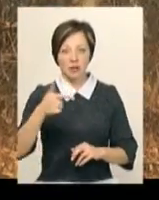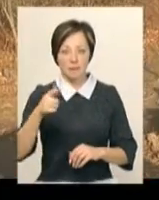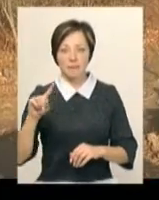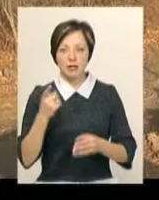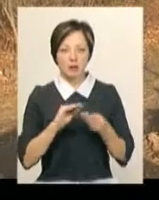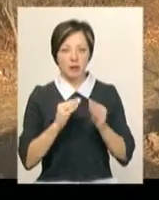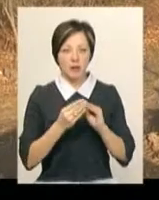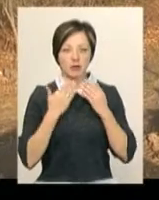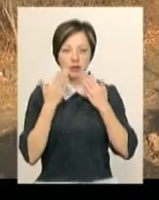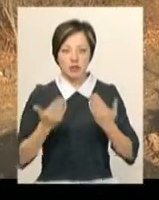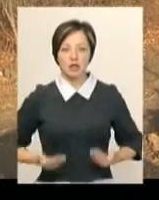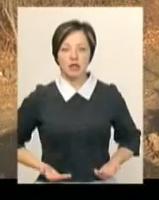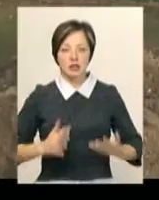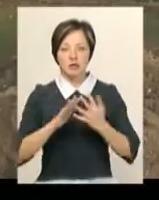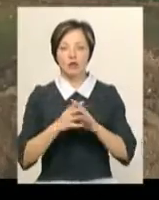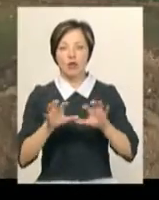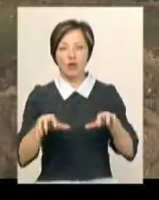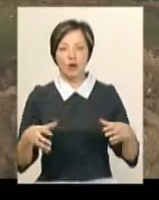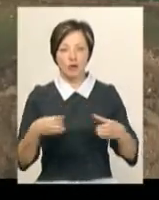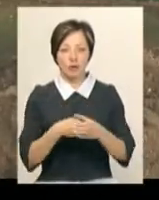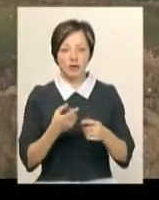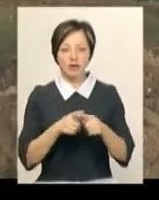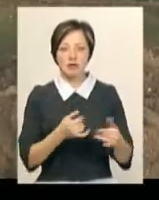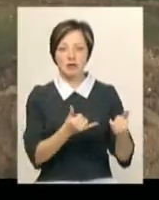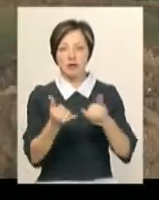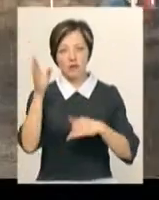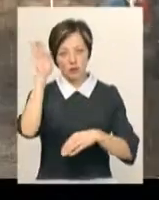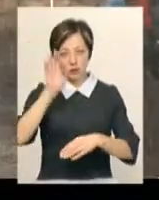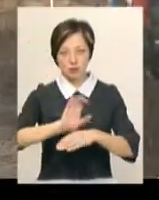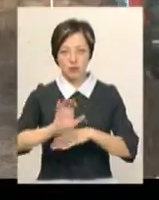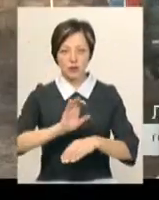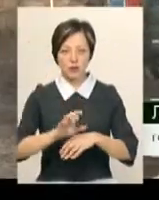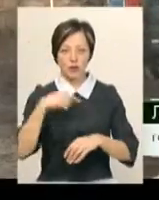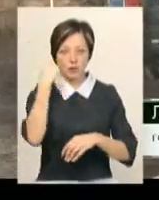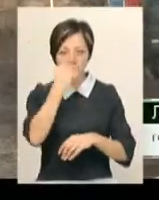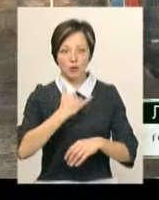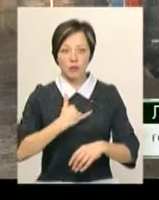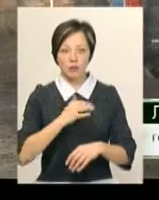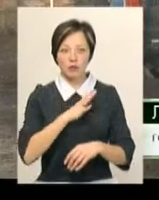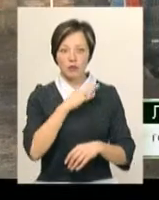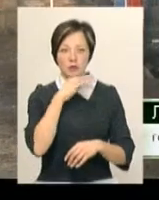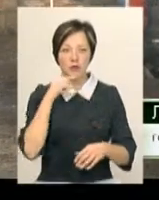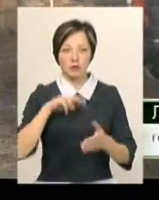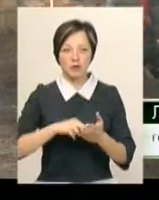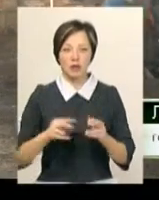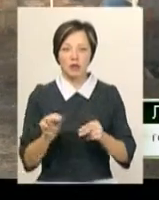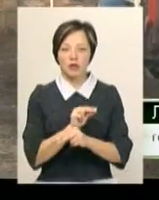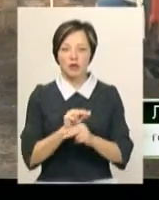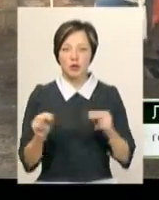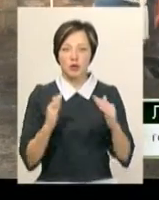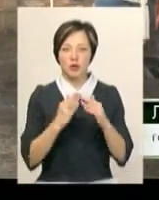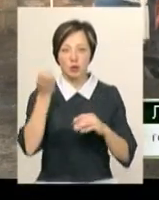проблема, з якою звернулись жителі села до голови громади – забезпечення водопостачання. Особисто в мене було багато планів по ремонту будинків